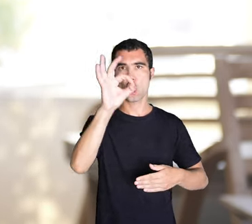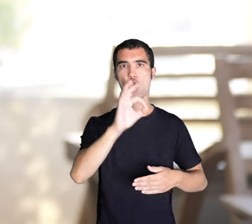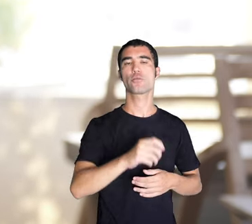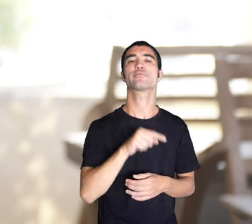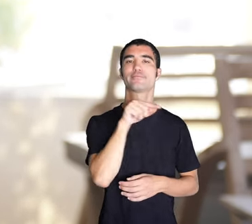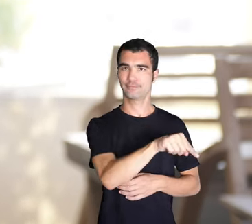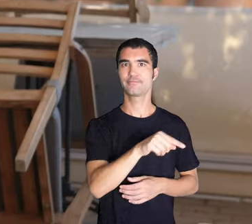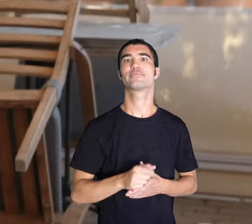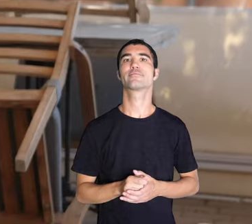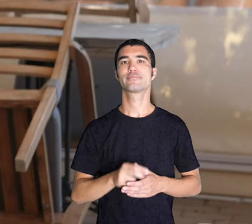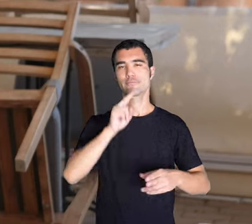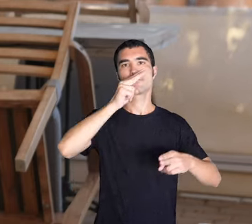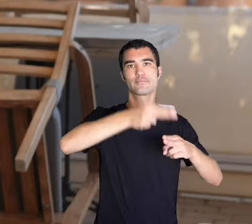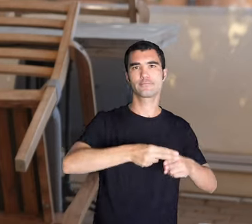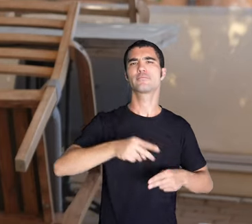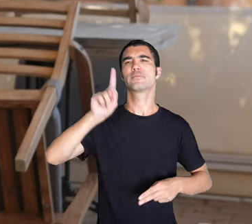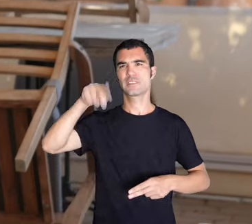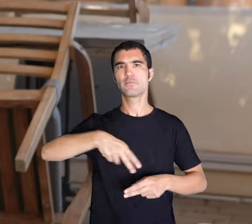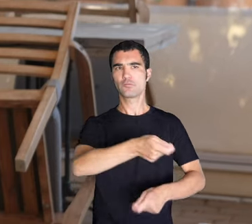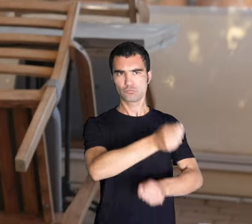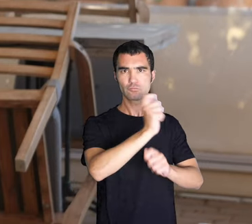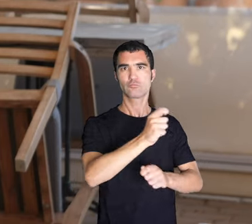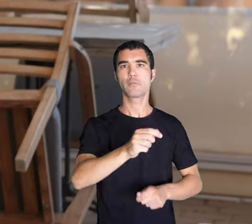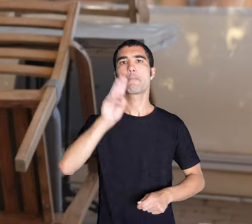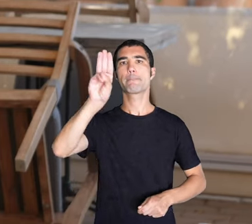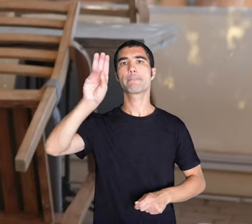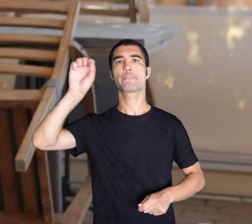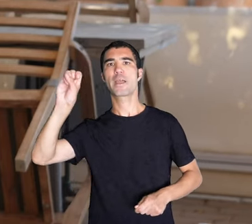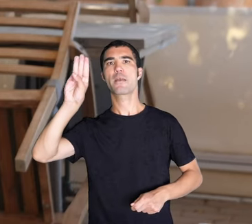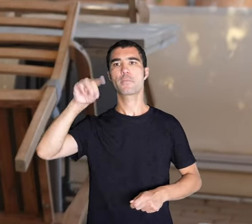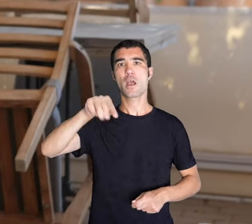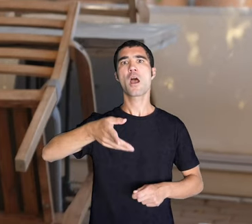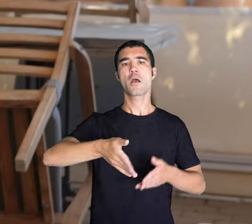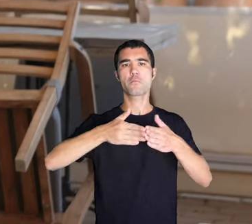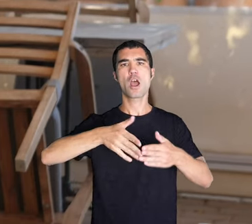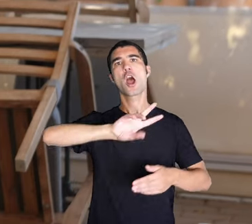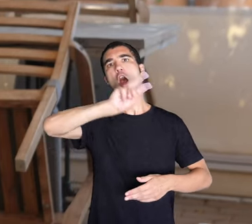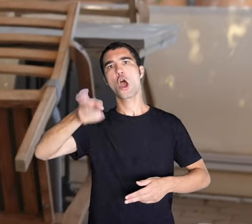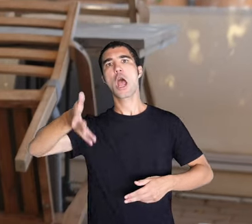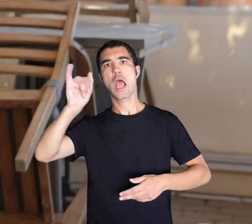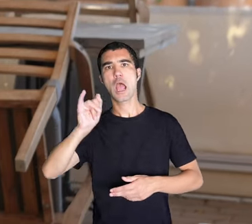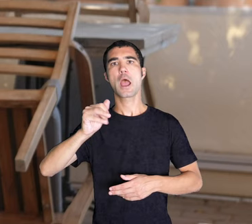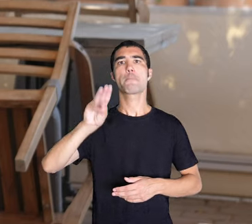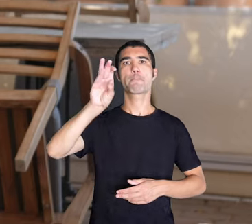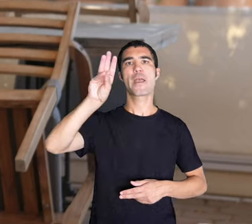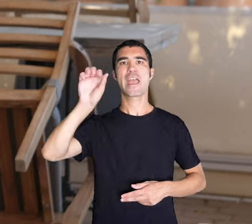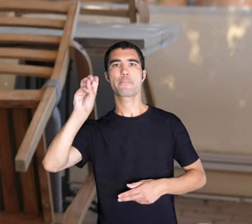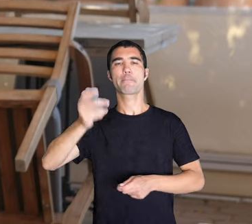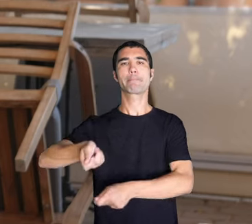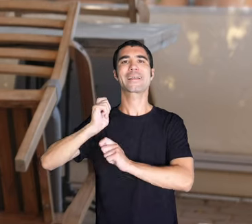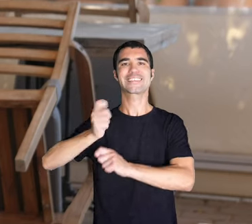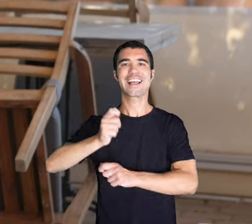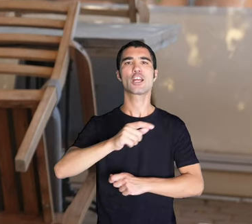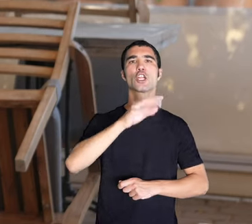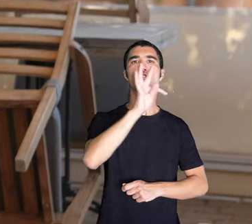Quico, que pescava, li deien en Pep, encara en té un altre, li deien en Pep Passador i en